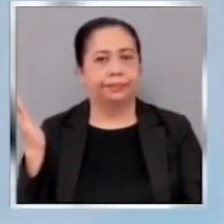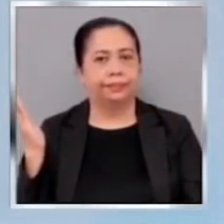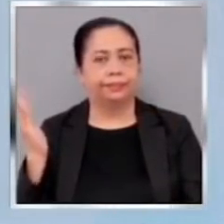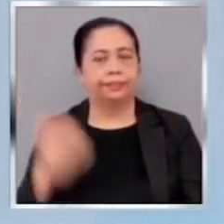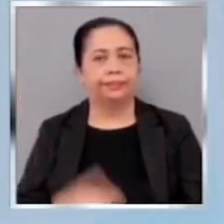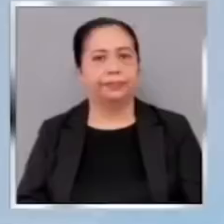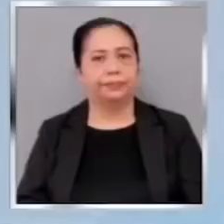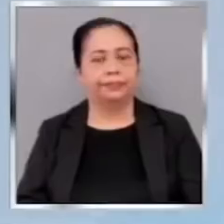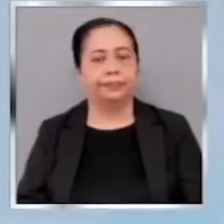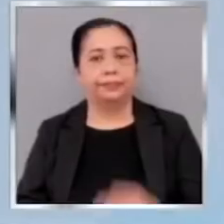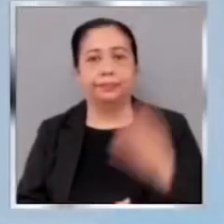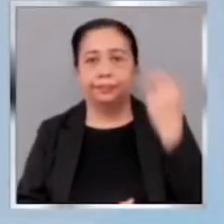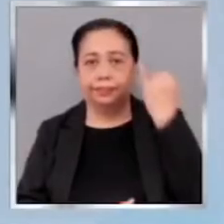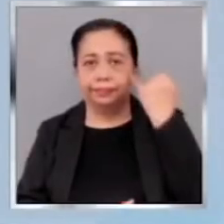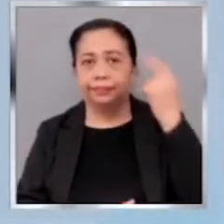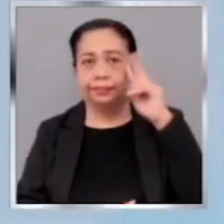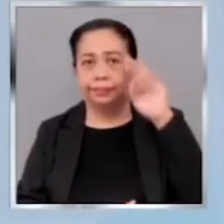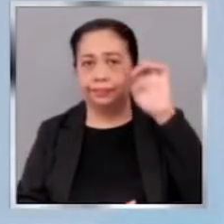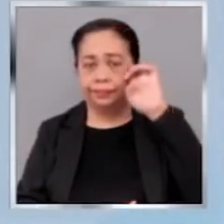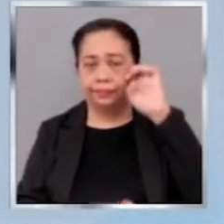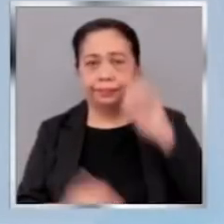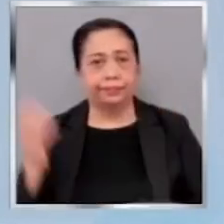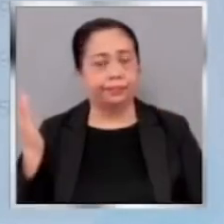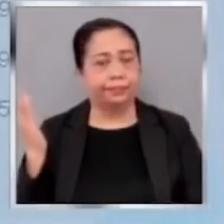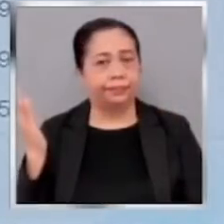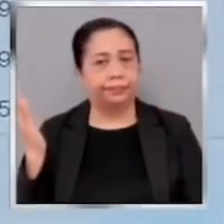17,917,998. JV Estrada, na may